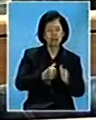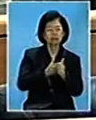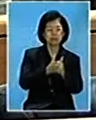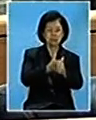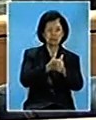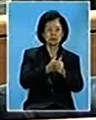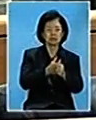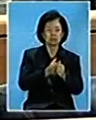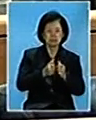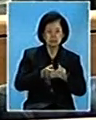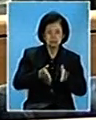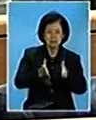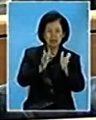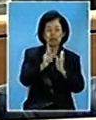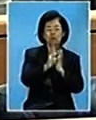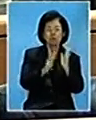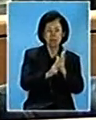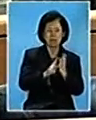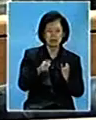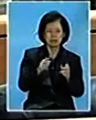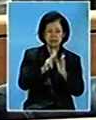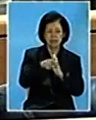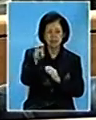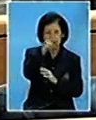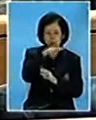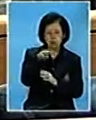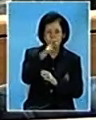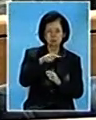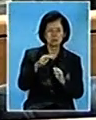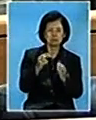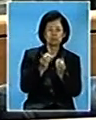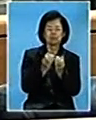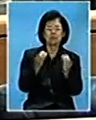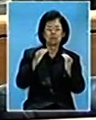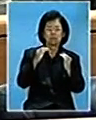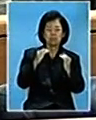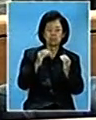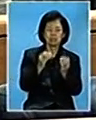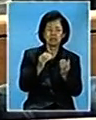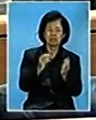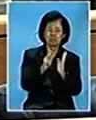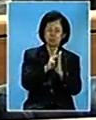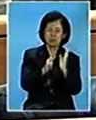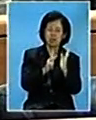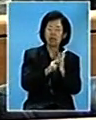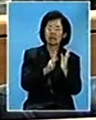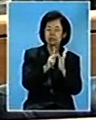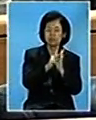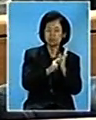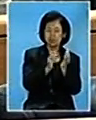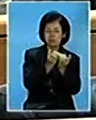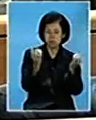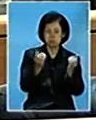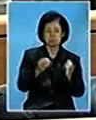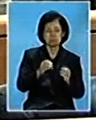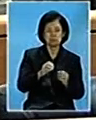ในทางรัฐศาสตร์ที่รัฐธรรมนูญได้กำหนดไว้นั้นผมเชื่อเพราะบุคคลที่ได้รับการคัดสรรมานั้นก็มีประวัติดี